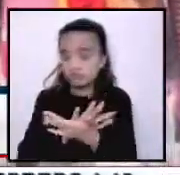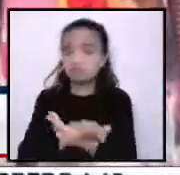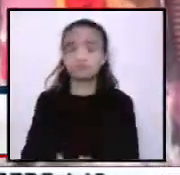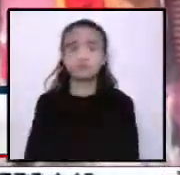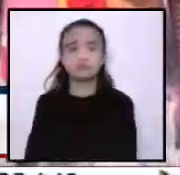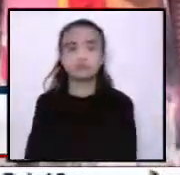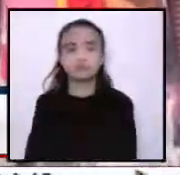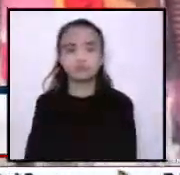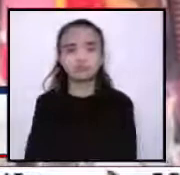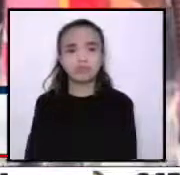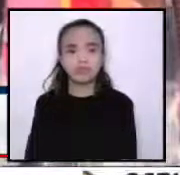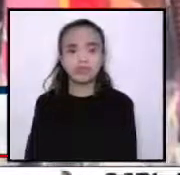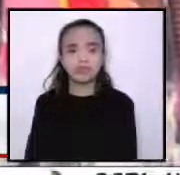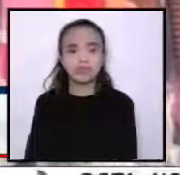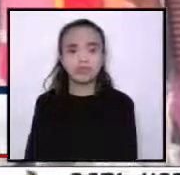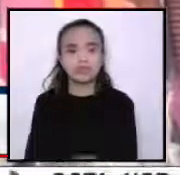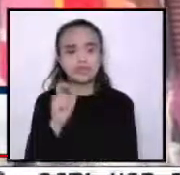po